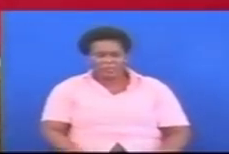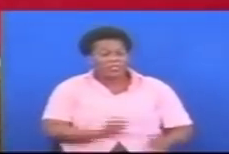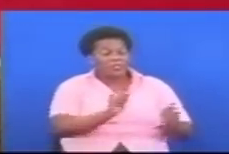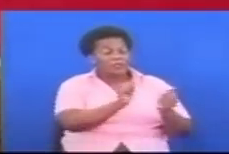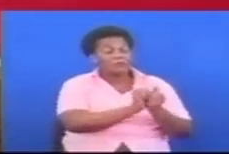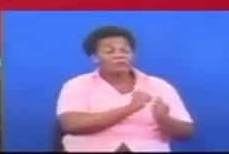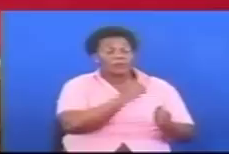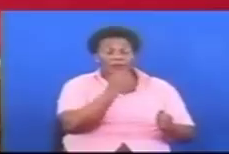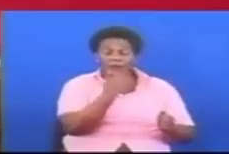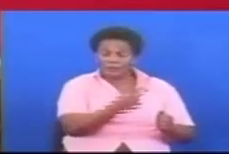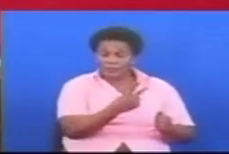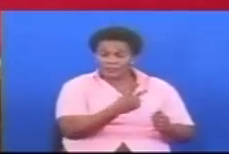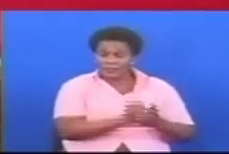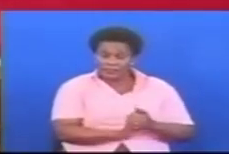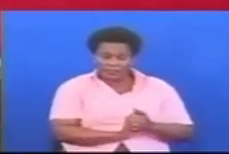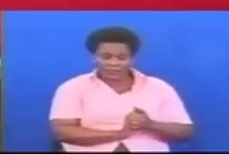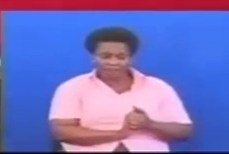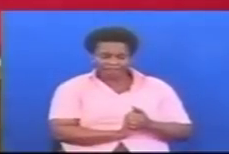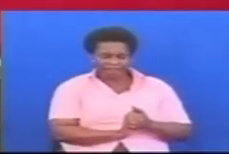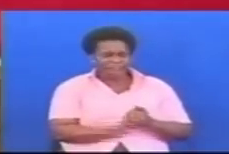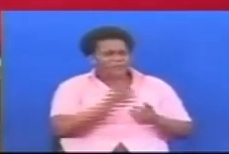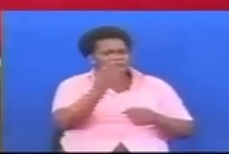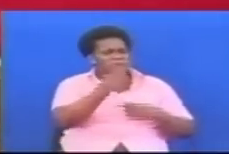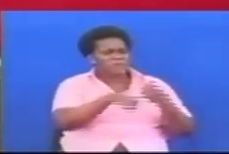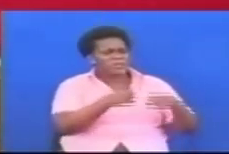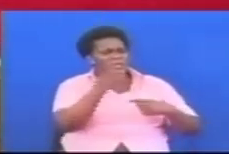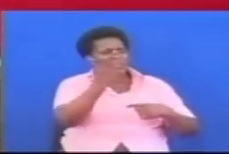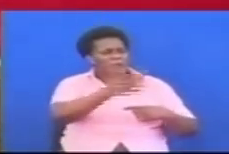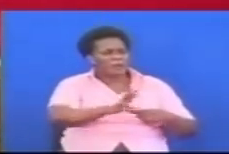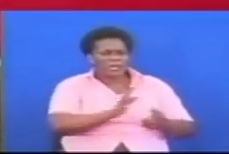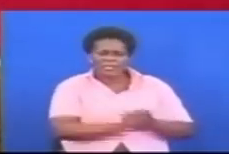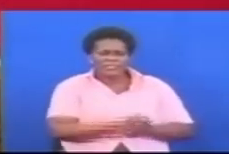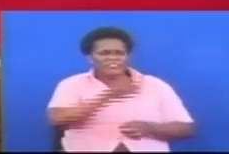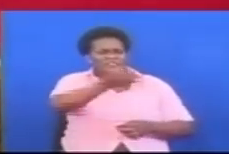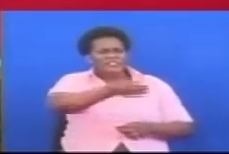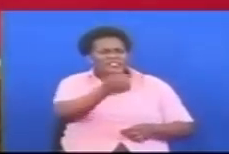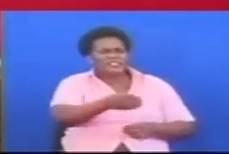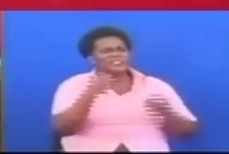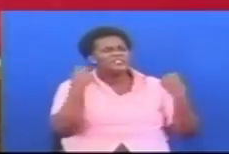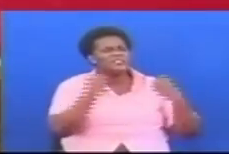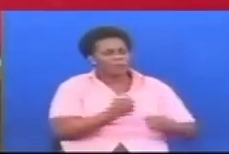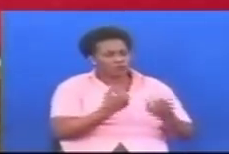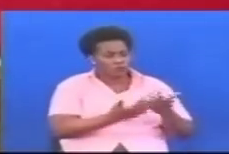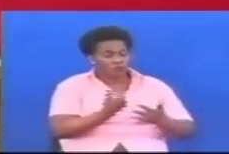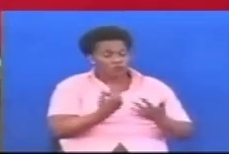vijijini kutokana na umeme kuwa na nguvu ndogo hivyo kushindwa kuendesha visima.